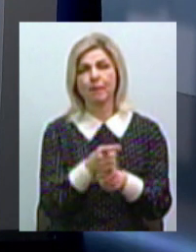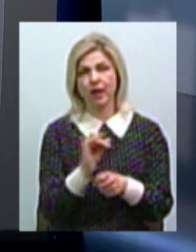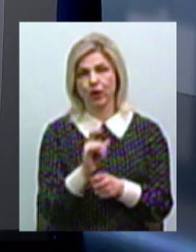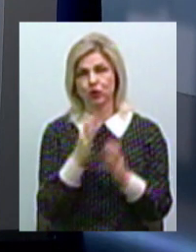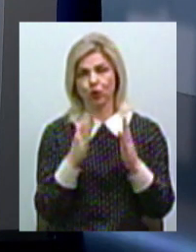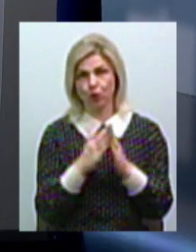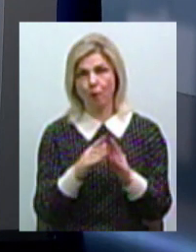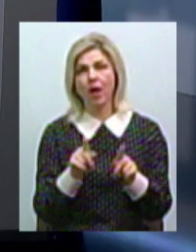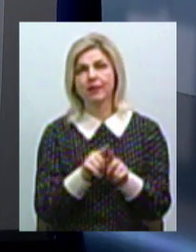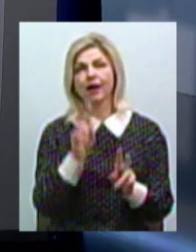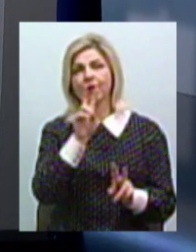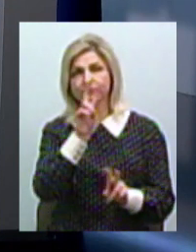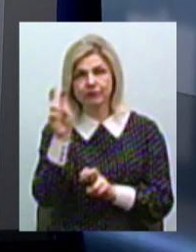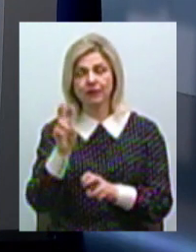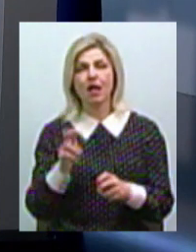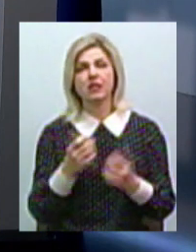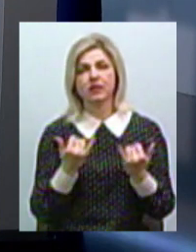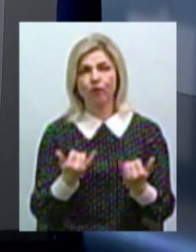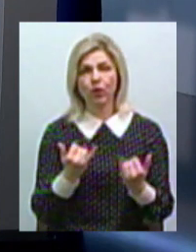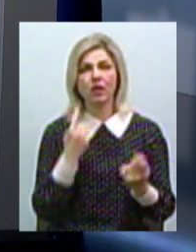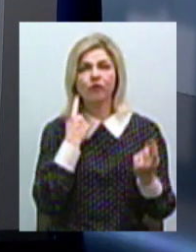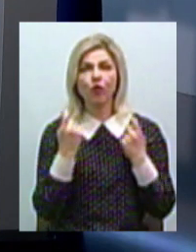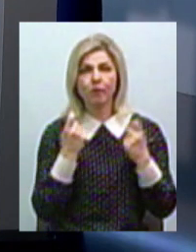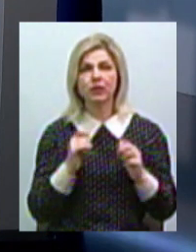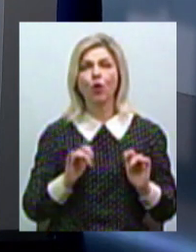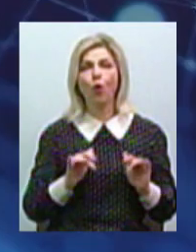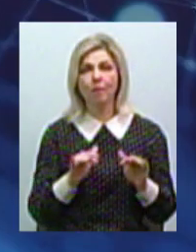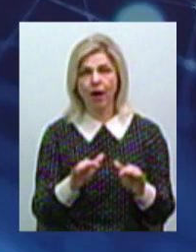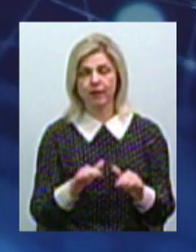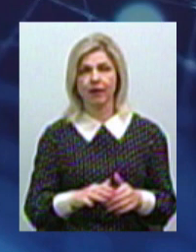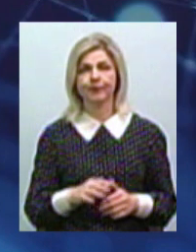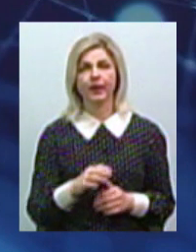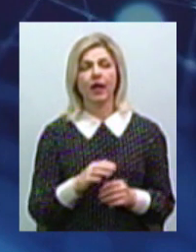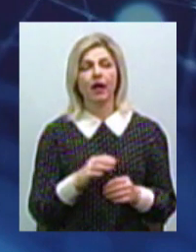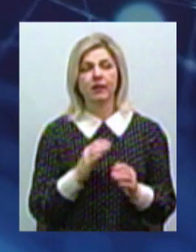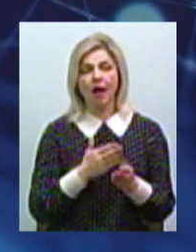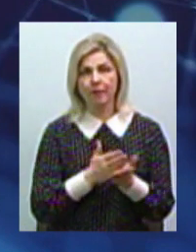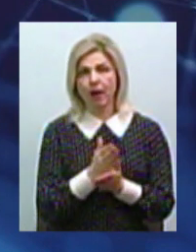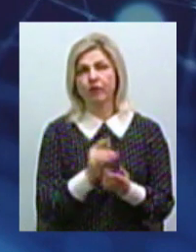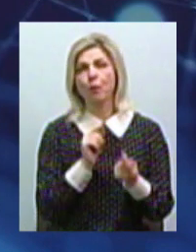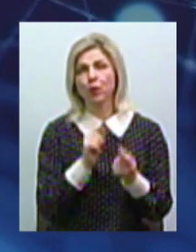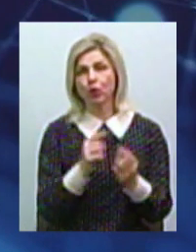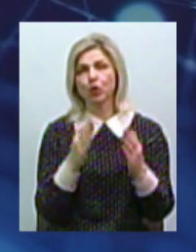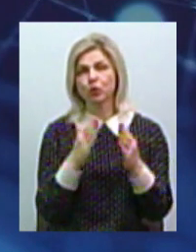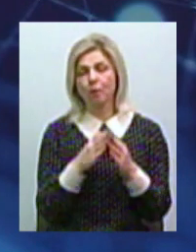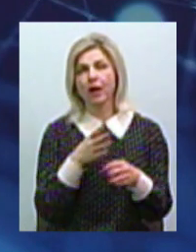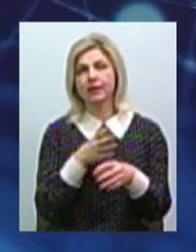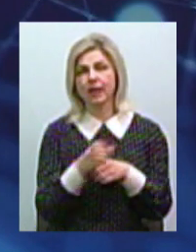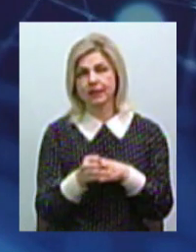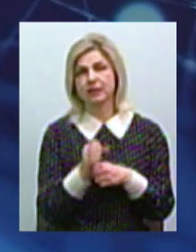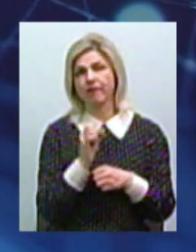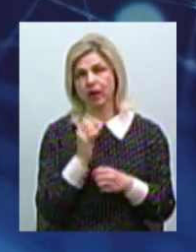інформаційна кампанія «Розірви коло», про яку ви щойно зазначили, Оксана, направлена проти домашнього насильства до